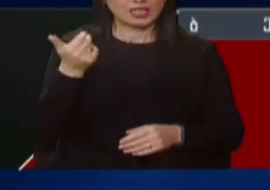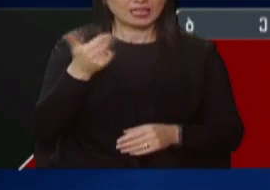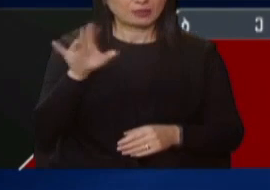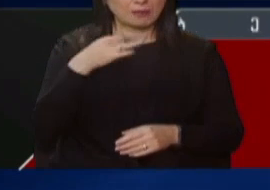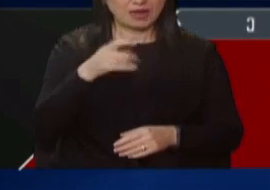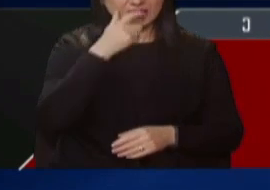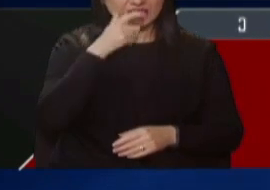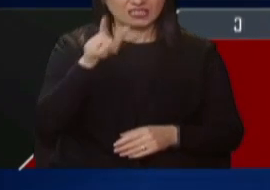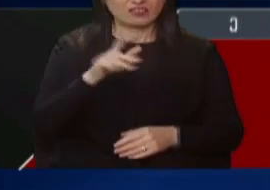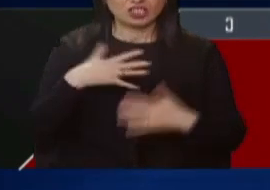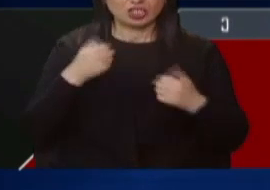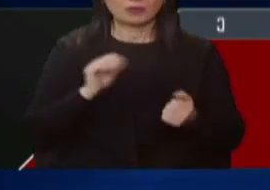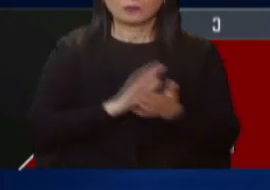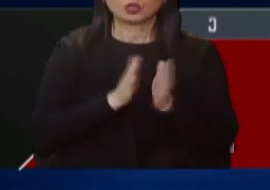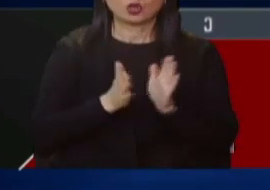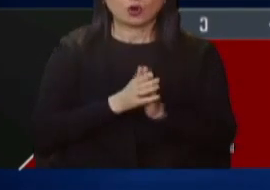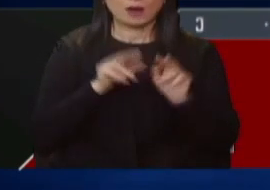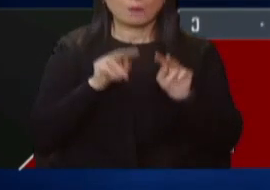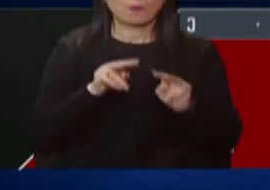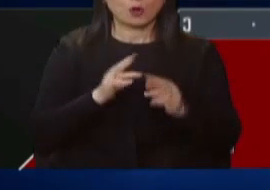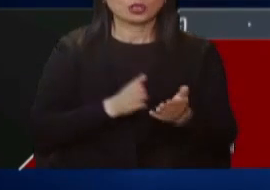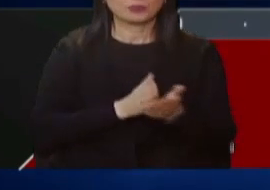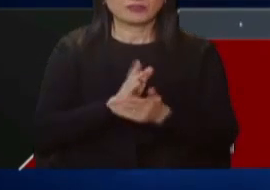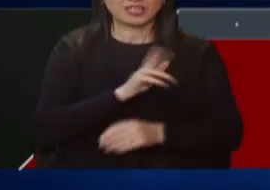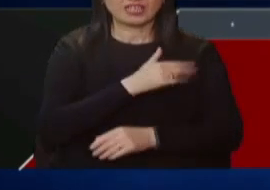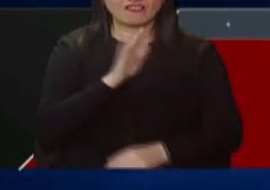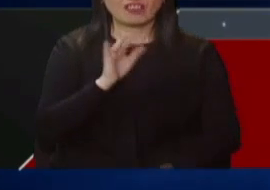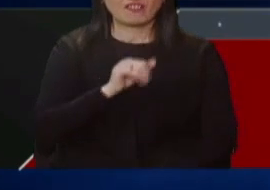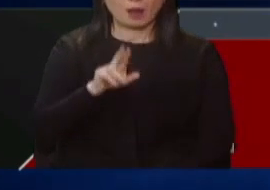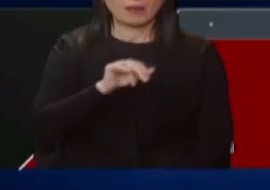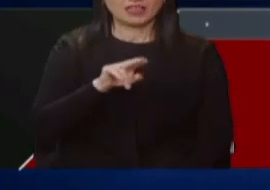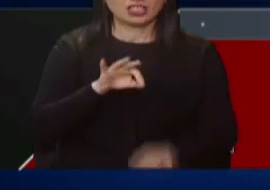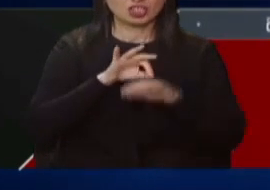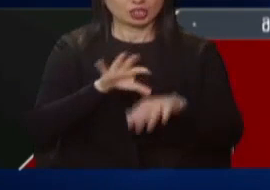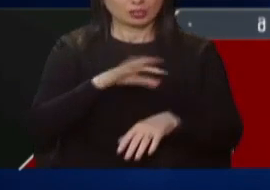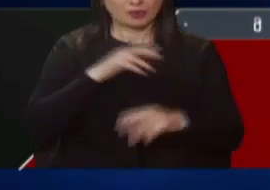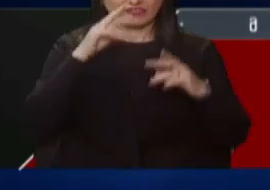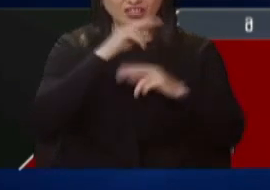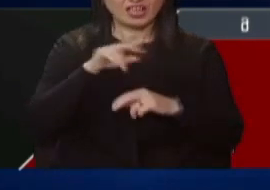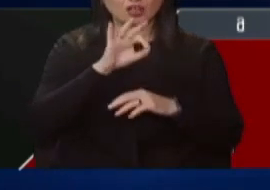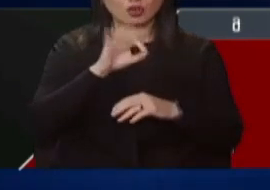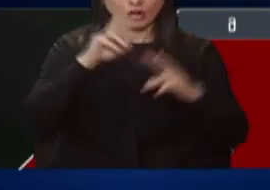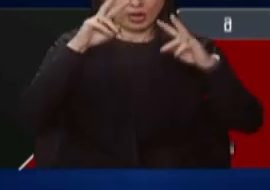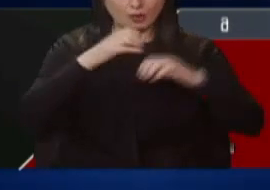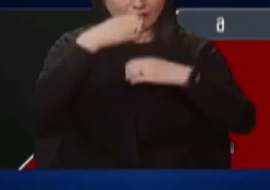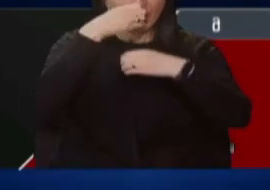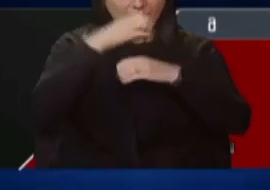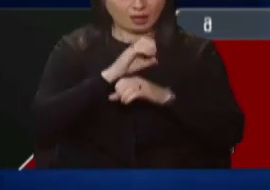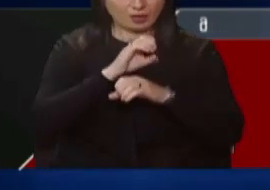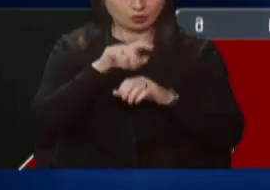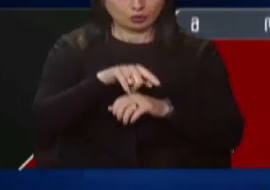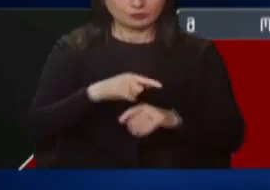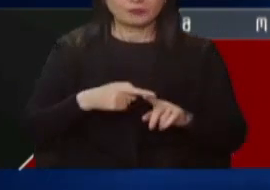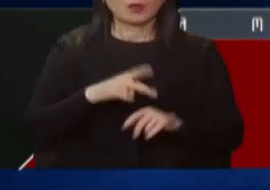მაისს სააკაშვილის ჯანმრთელობის მდგომარეობის მონიტორინგის მიზნით კლინიკა ვივა მედის მიერ ჩატარდა ტოქსიკოლოგიური გამოკვლევა ლაბორატორია